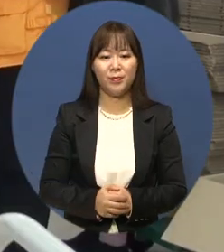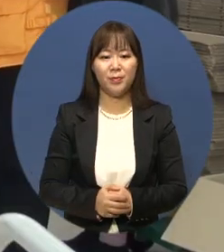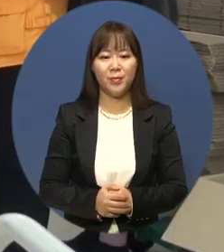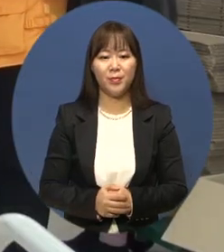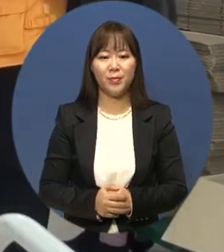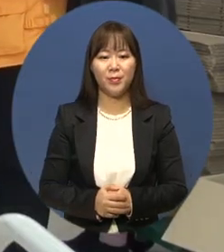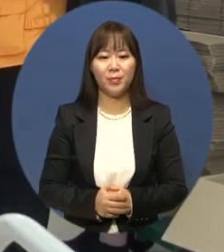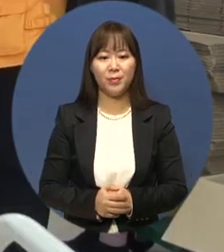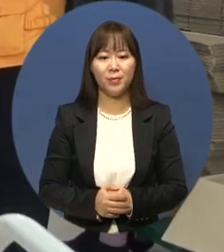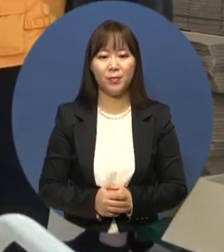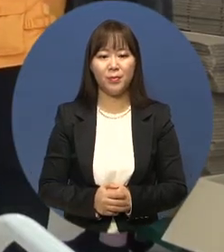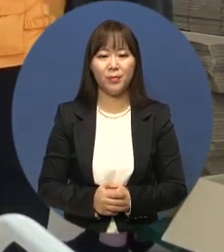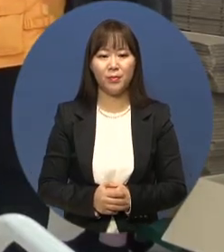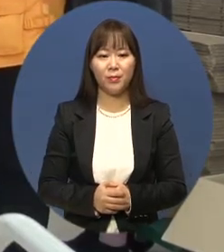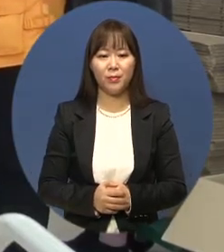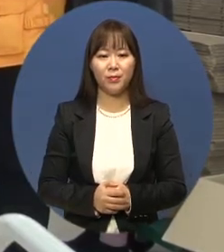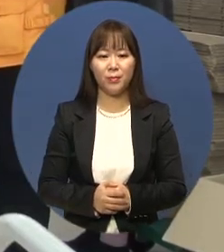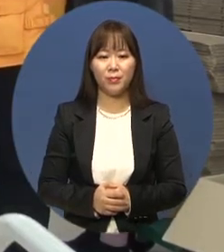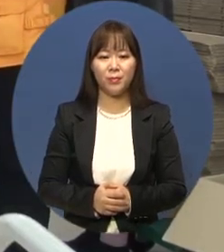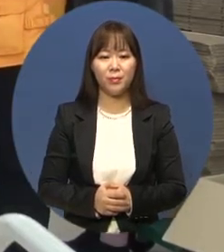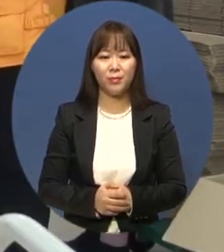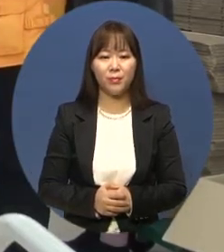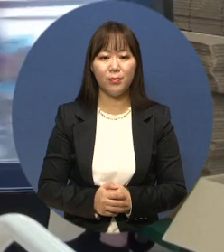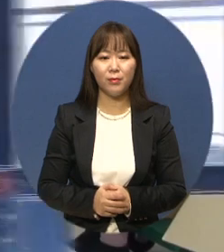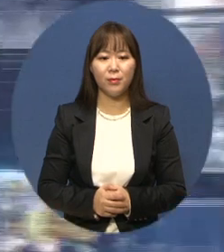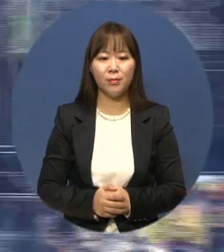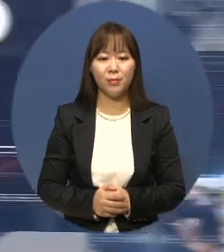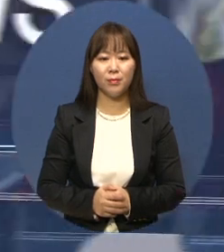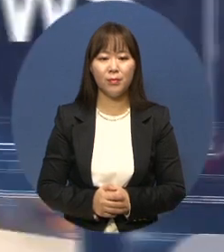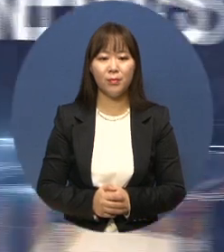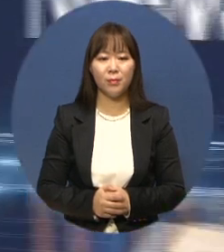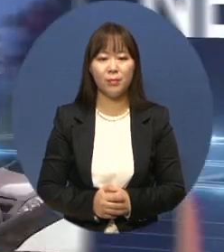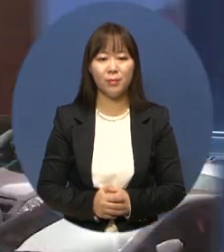복지TV 경기방송 정은선입니다.